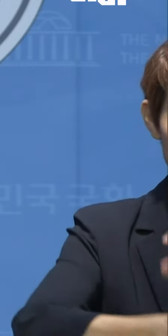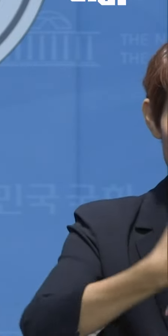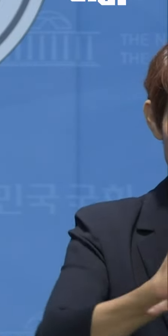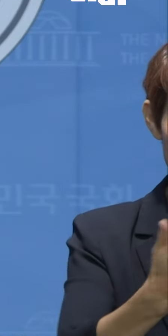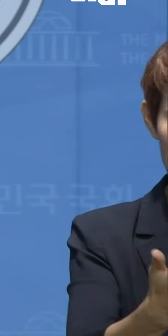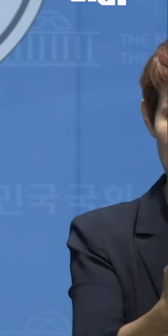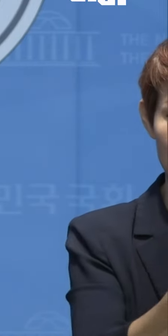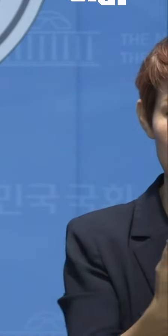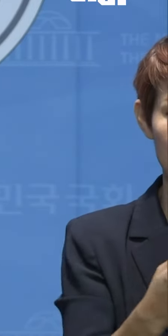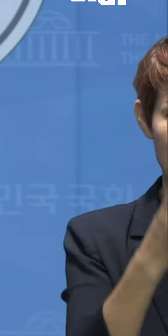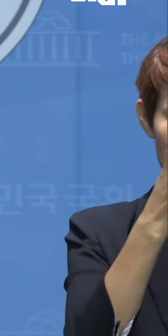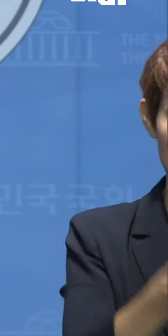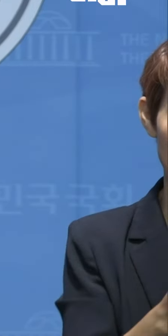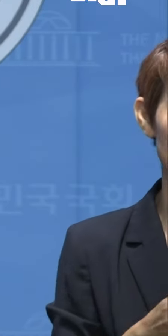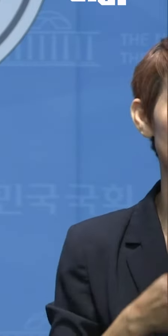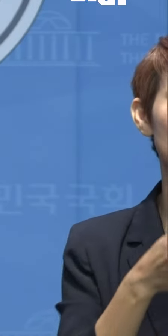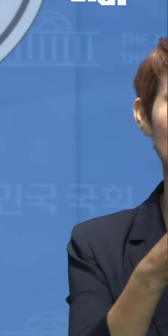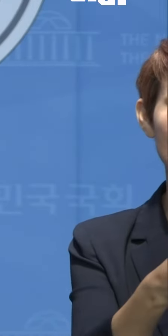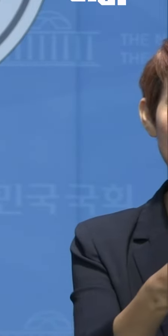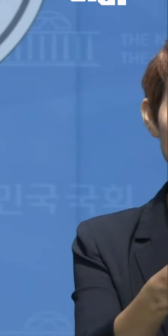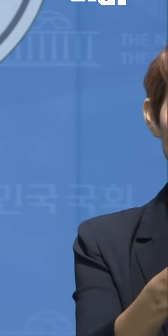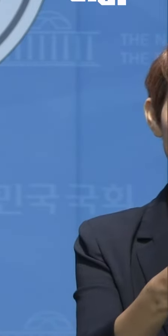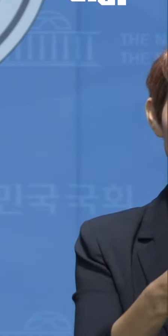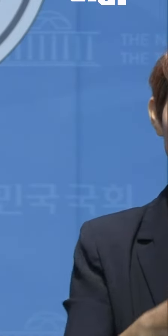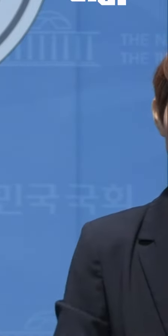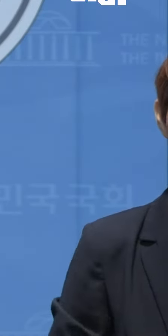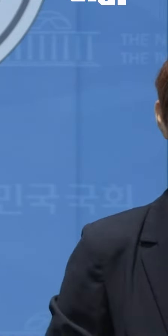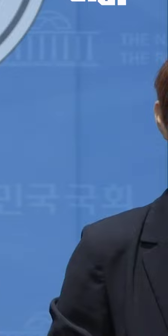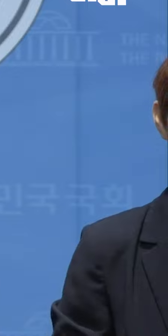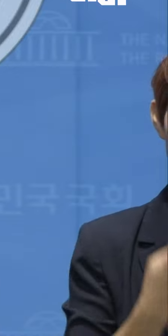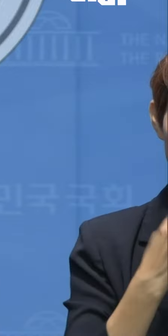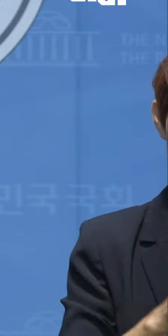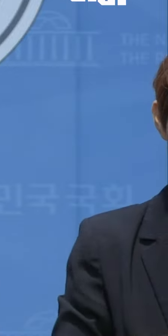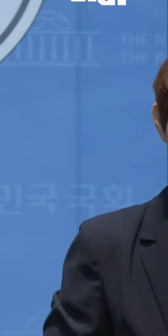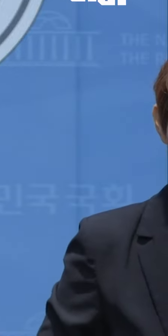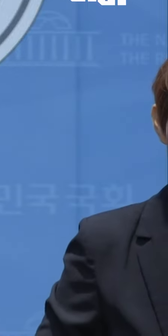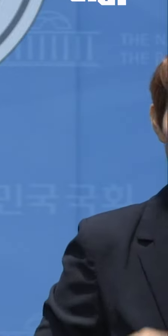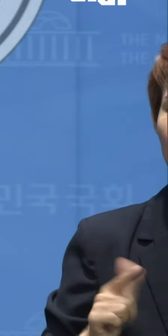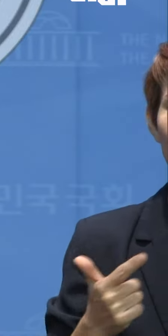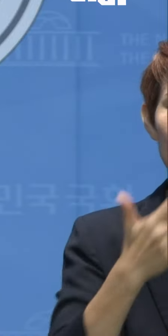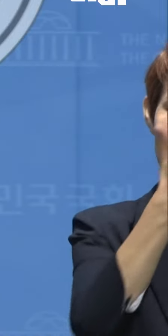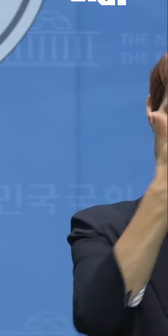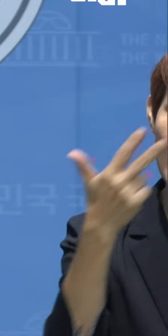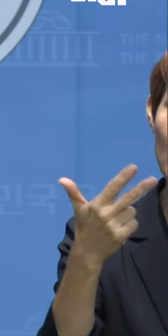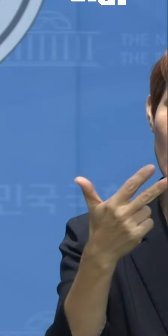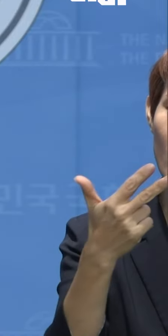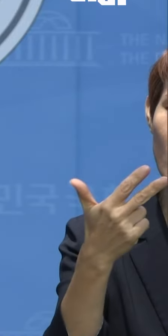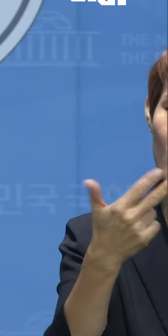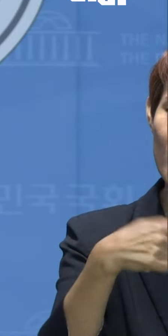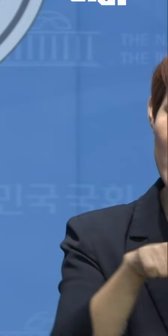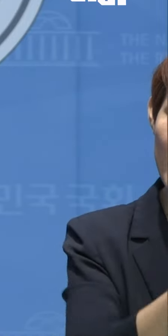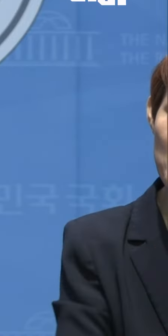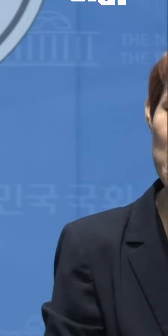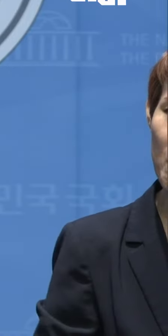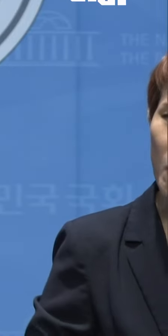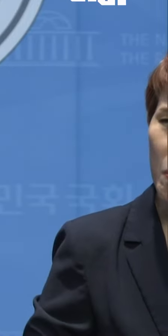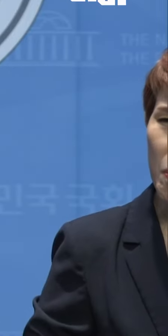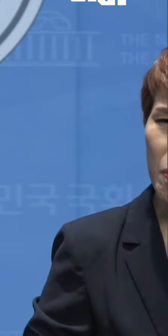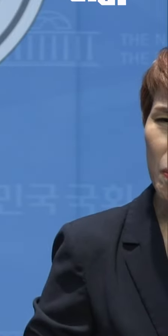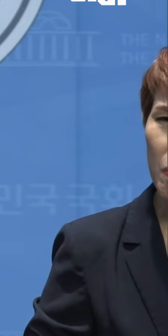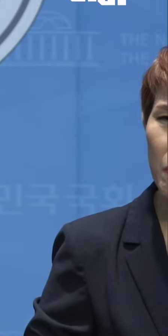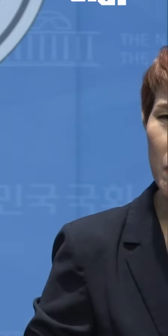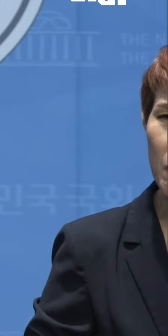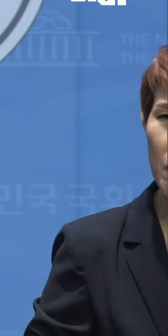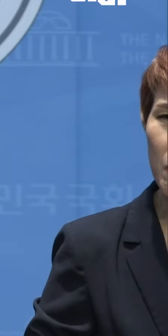사법을 발휘를 했다고 합니다 서울의 봄이 아니라 이재명의 봄을 위한 진명의